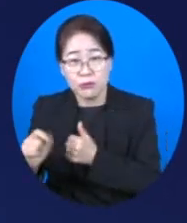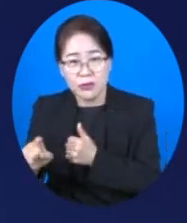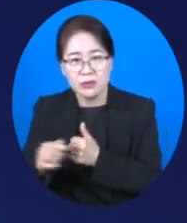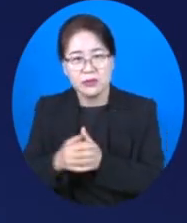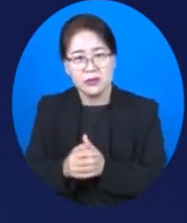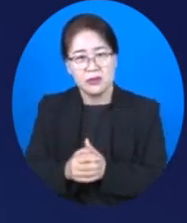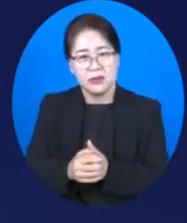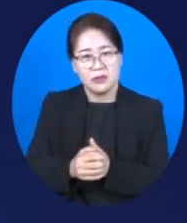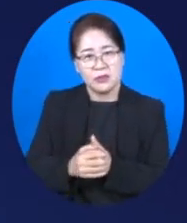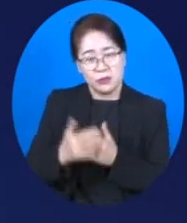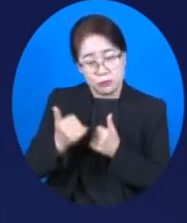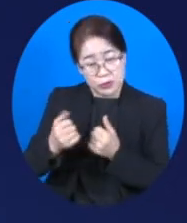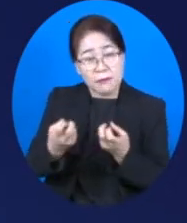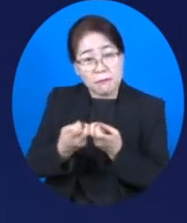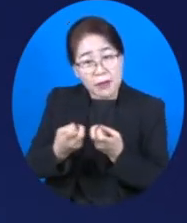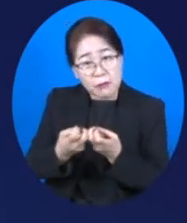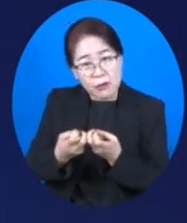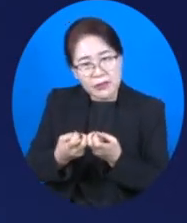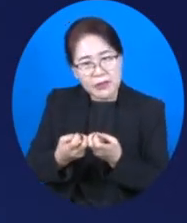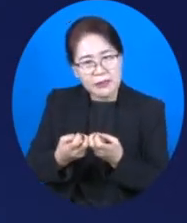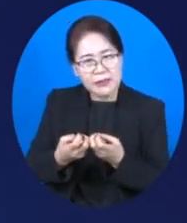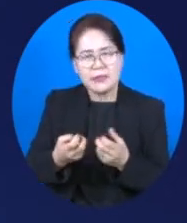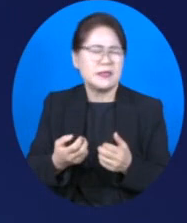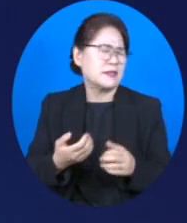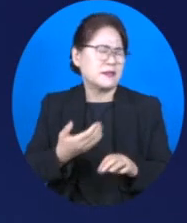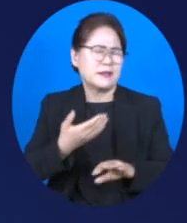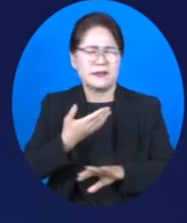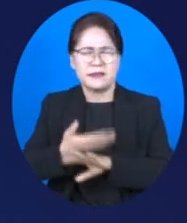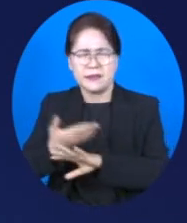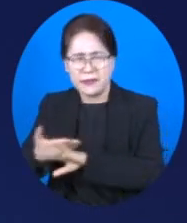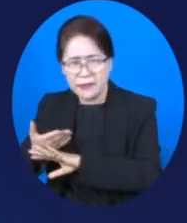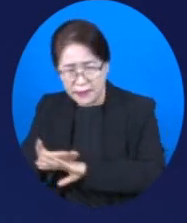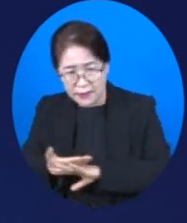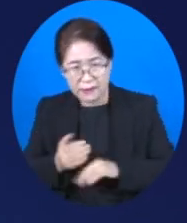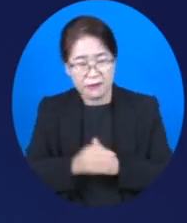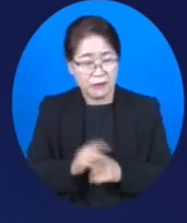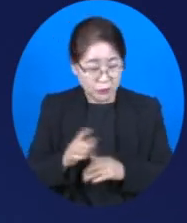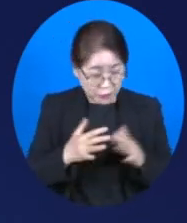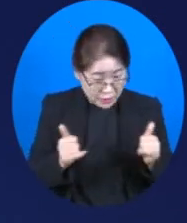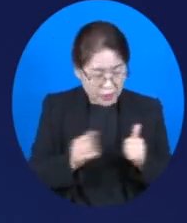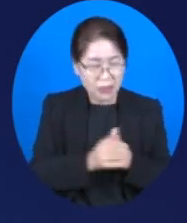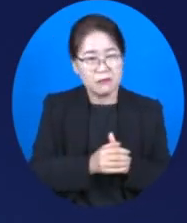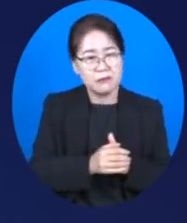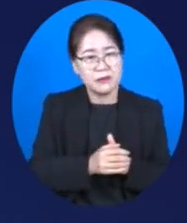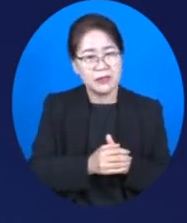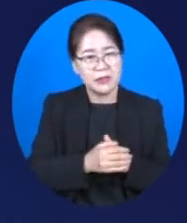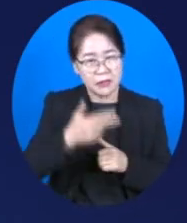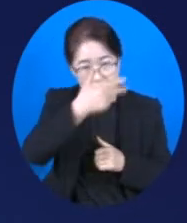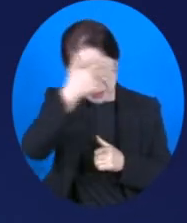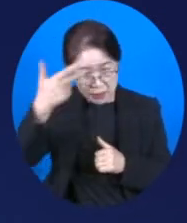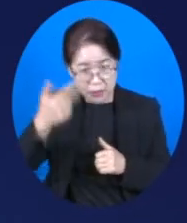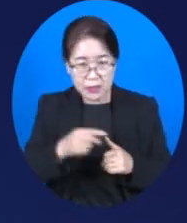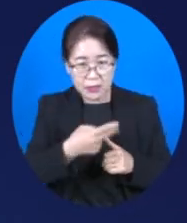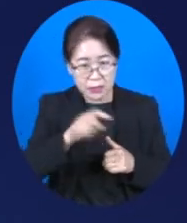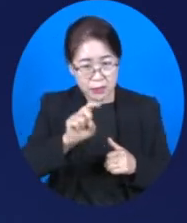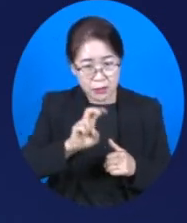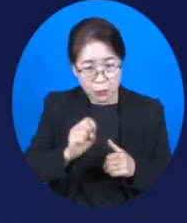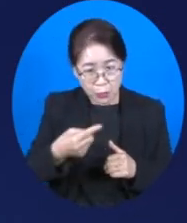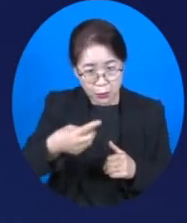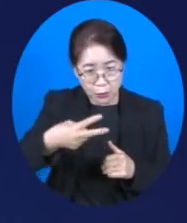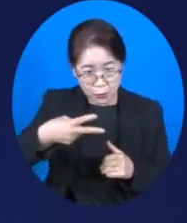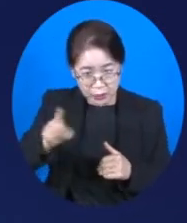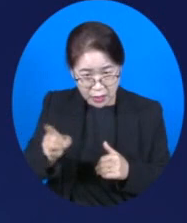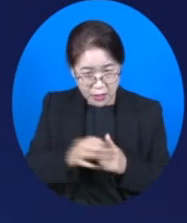그 부르심의 방식이 다 다르다는 거예요. 어떤 사람은요, 디모데처럼 믿음의 가정에서